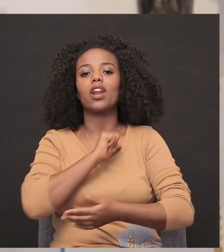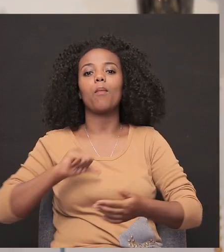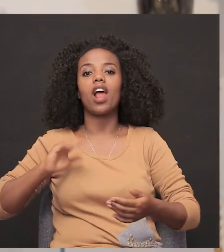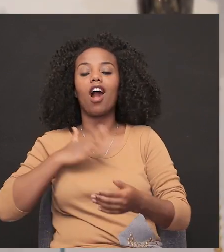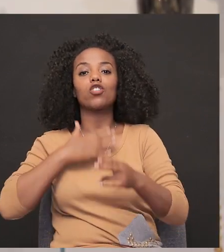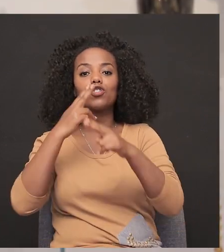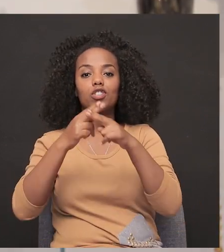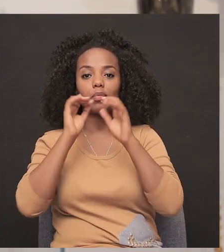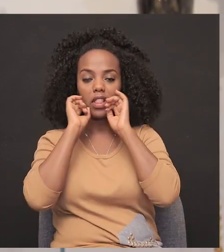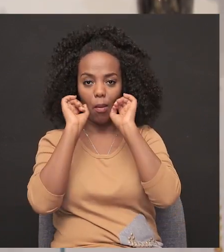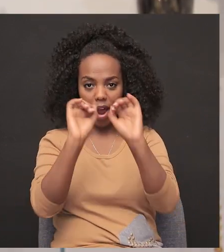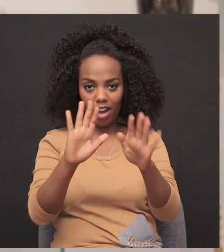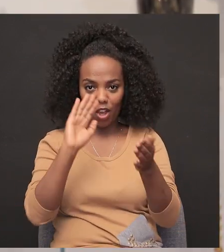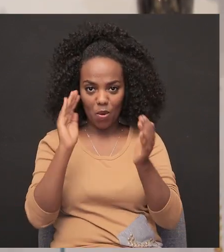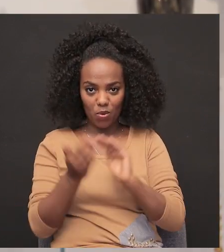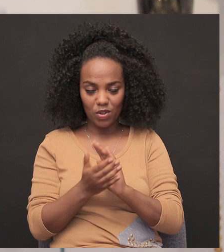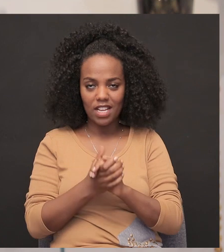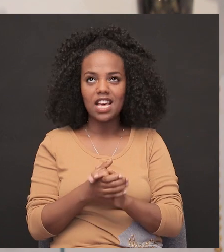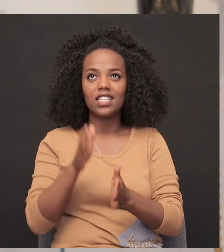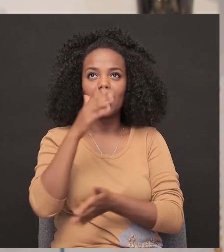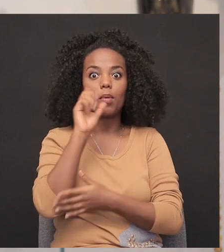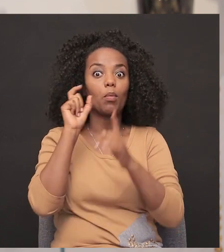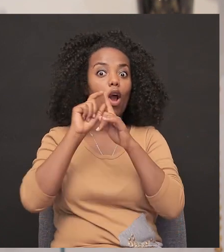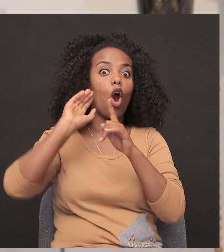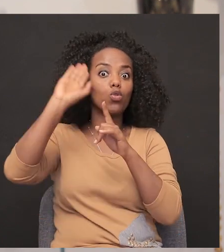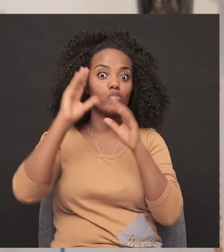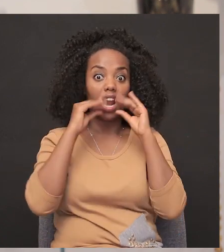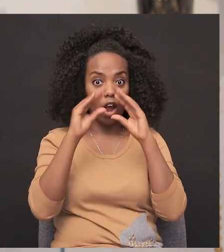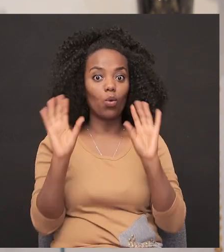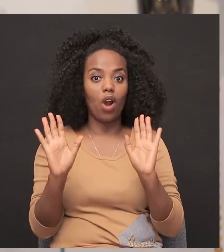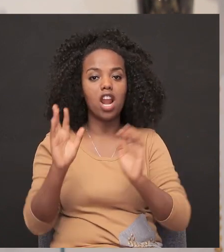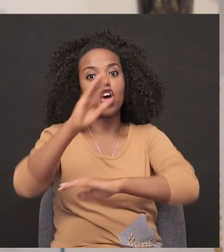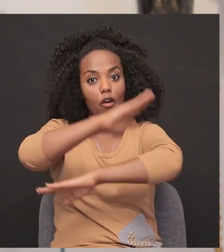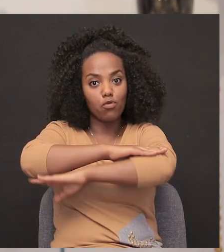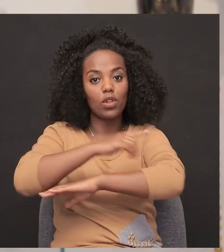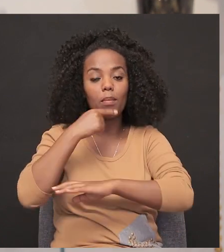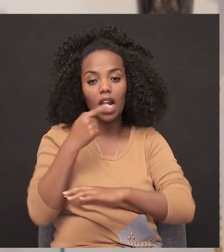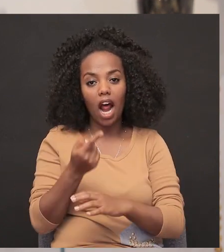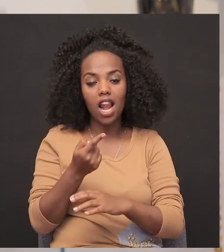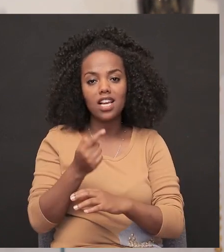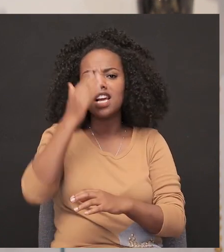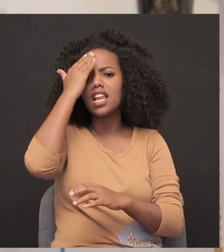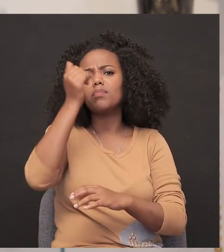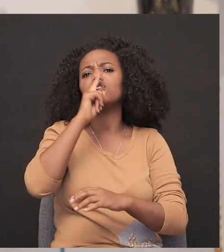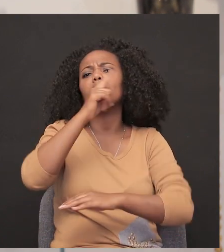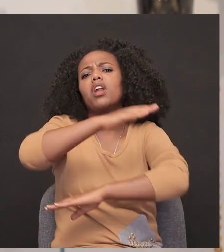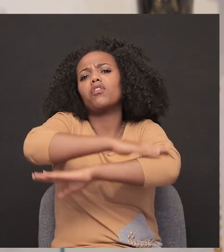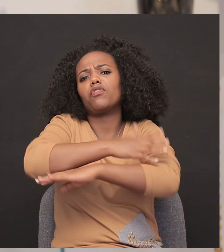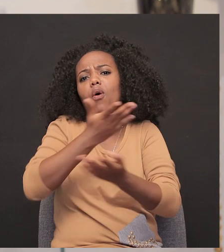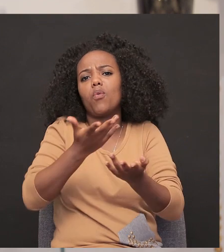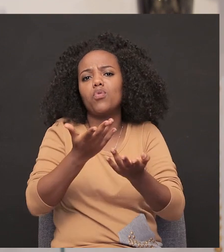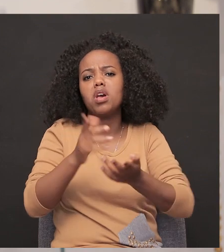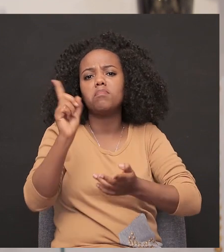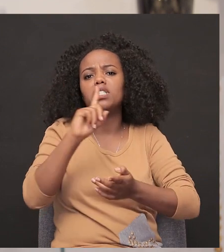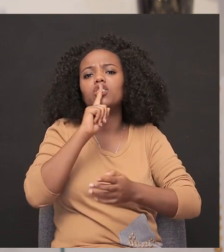አምላካችን ስም የተባረከ ይሁን እግዚአብሔር በቃሉ ተናግሮናል እረፉ ተብለናል ለምንድነው ምናርፈው ምንድነው